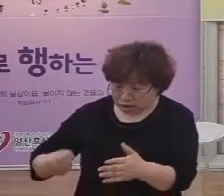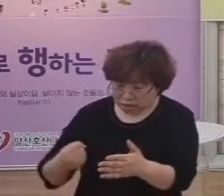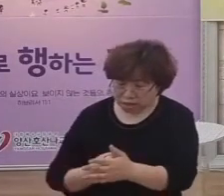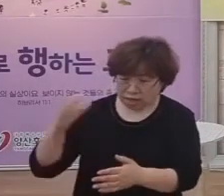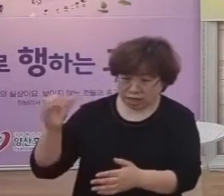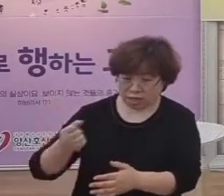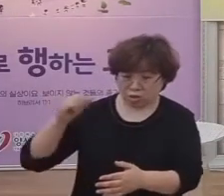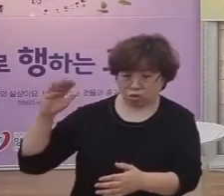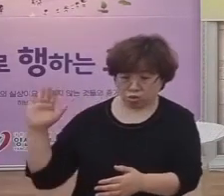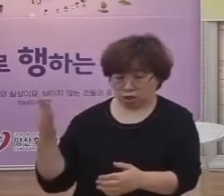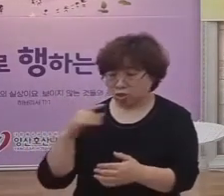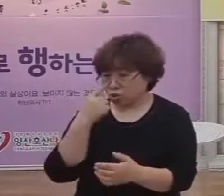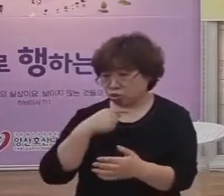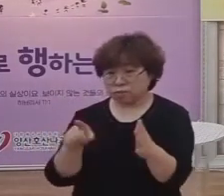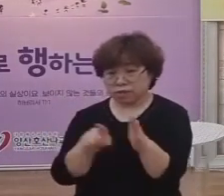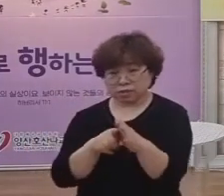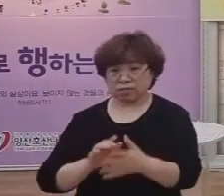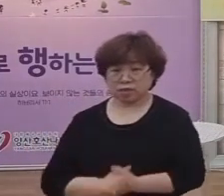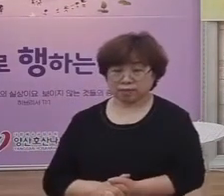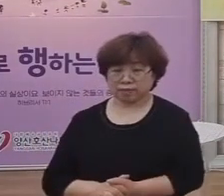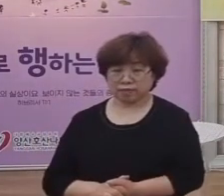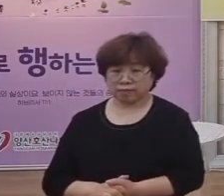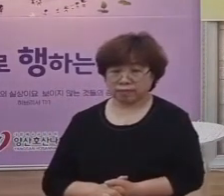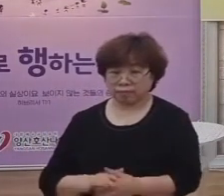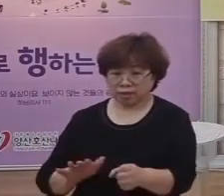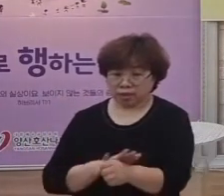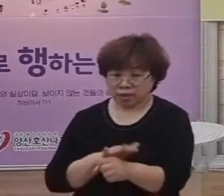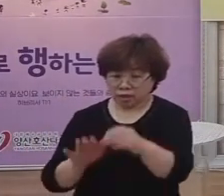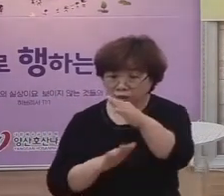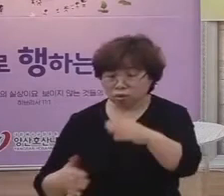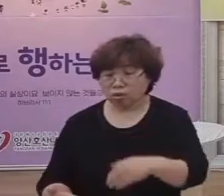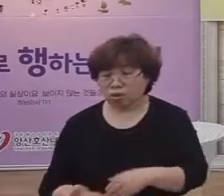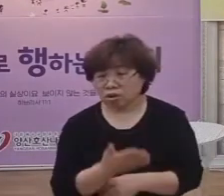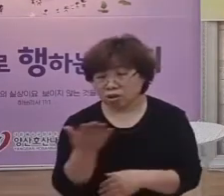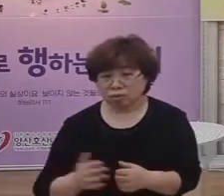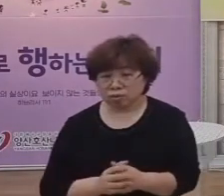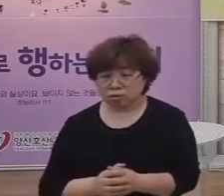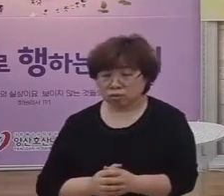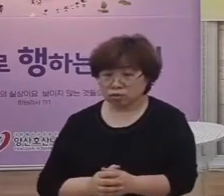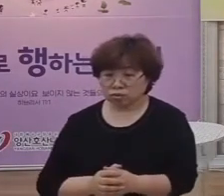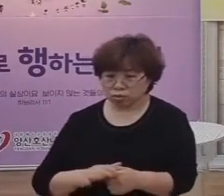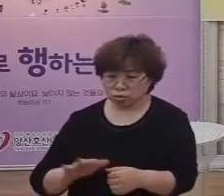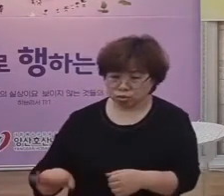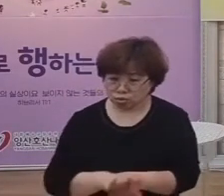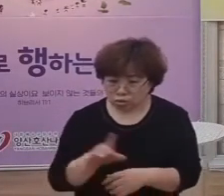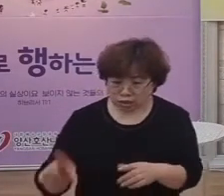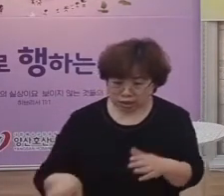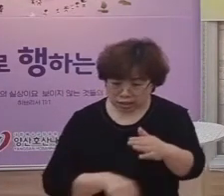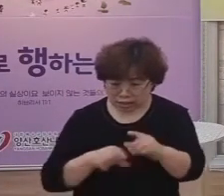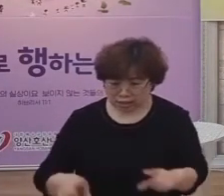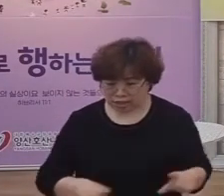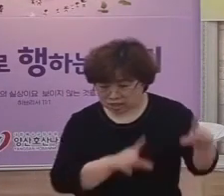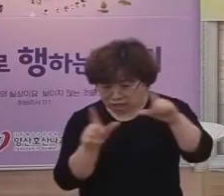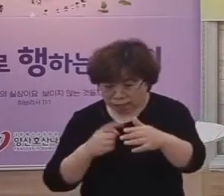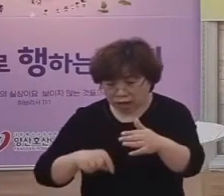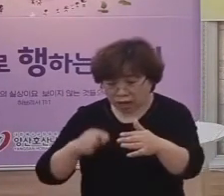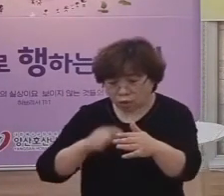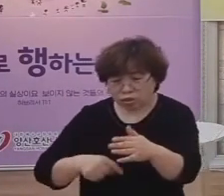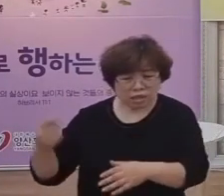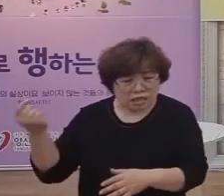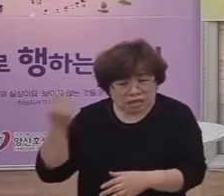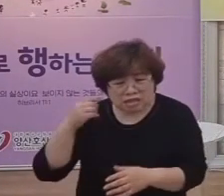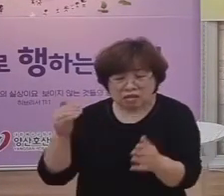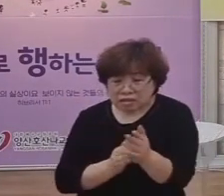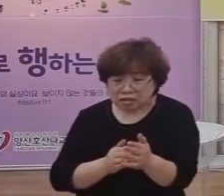줄로 믿습니다. 사랑하는 성도 여러분, 우리 삶에 이제는 듣는 것으로, 여기 나온 것으로, 남들 안 하는데,